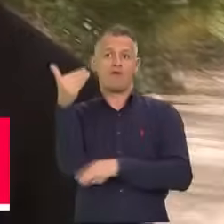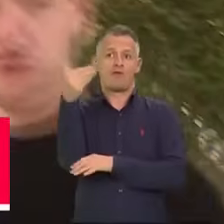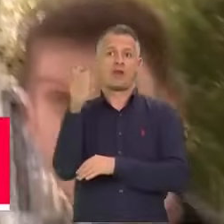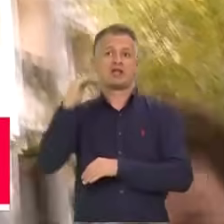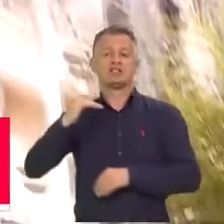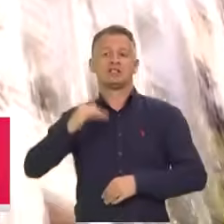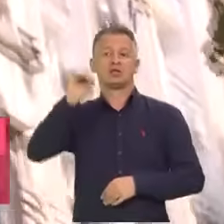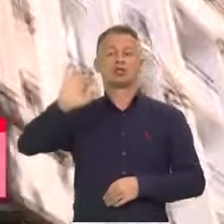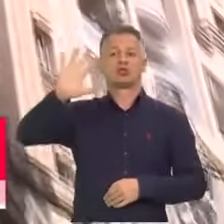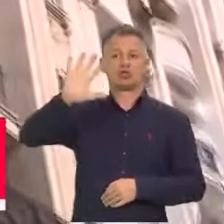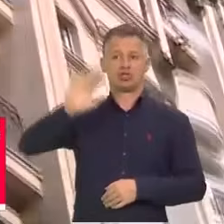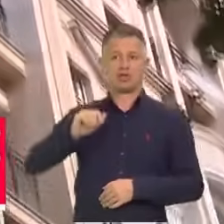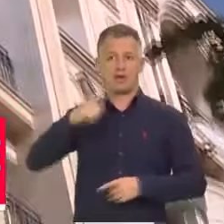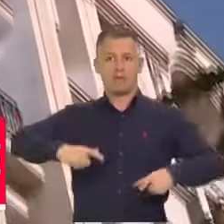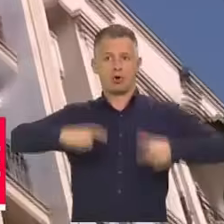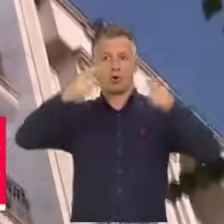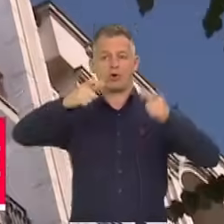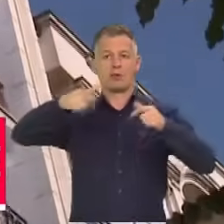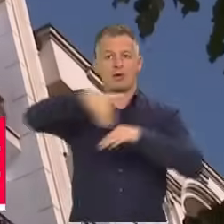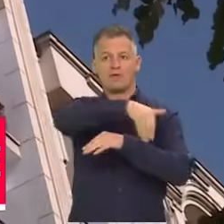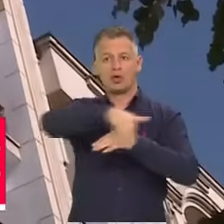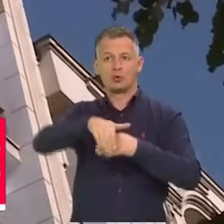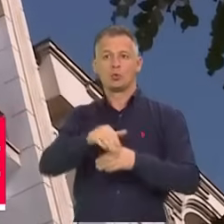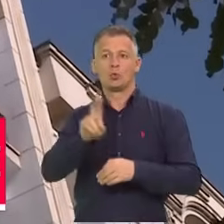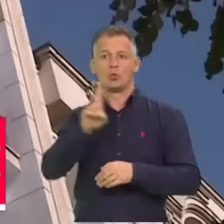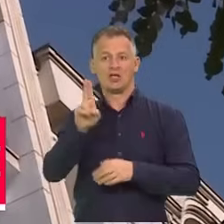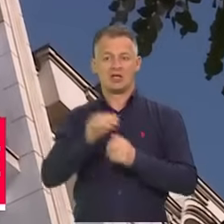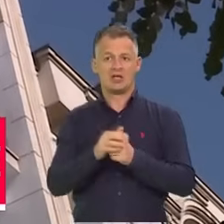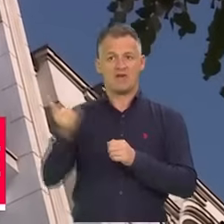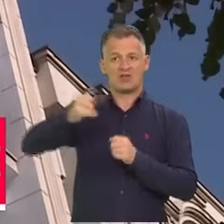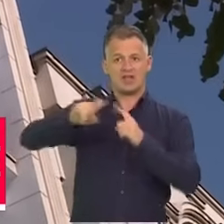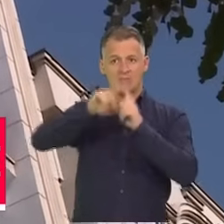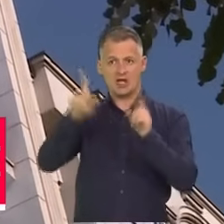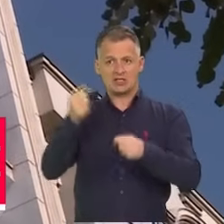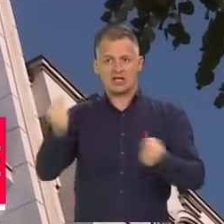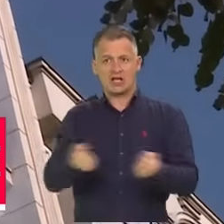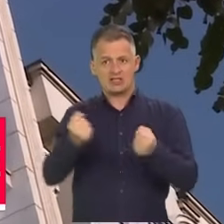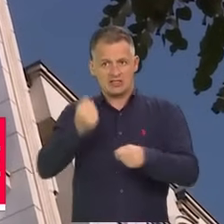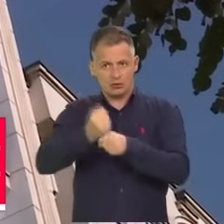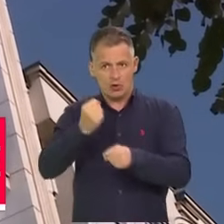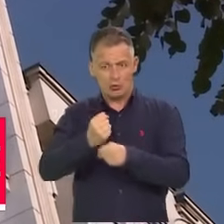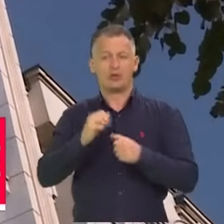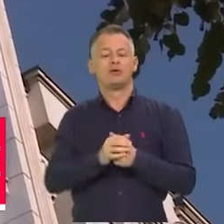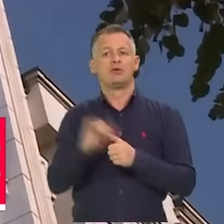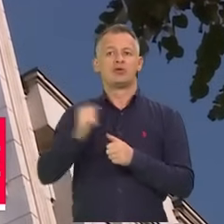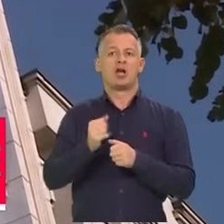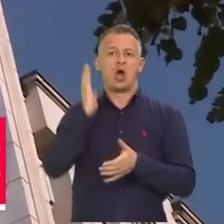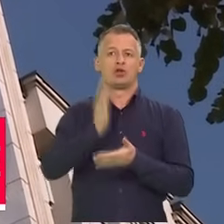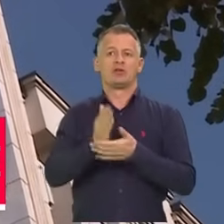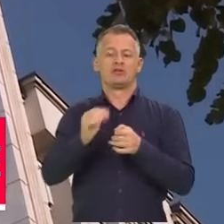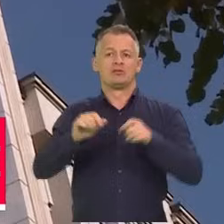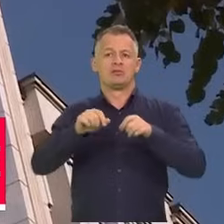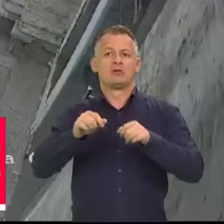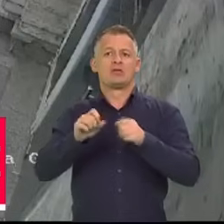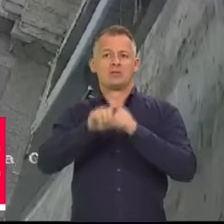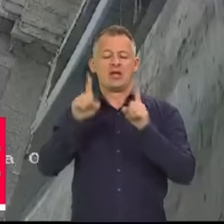etajul 5 al acestui bloc de pe Bulevardul Unirii. Ea ar fi venit dimineața la serviciu, iar la foarte scurt timp ar fi decis să iasă pe balcon și să se arunce